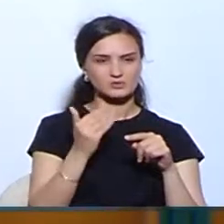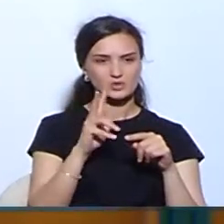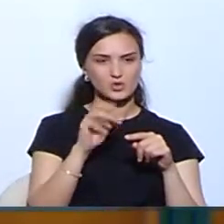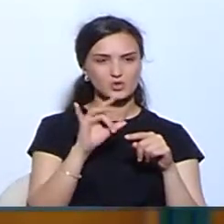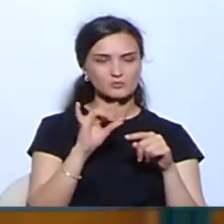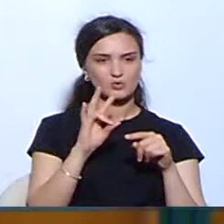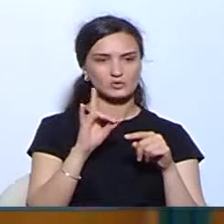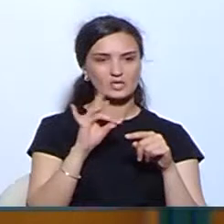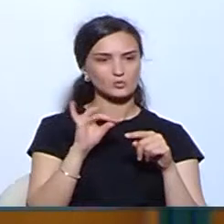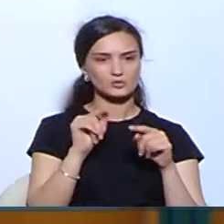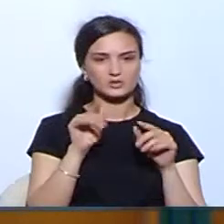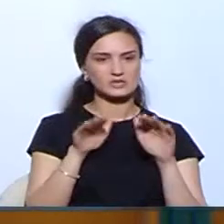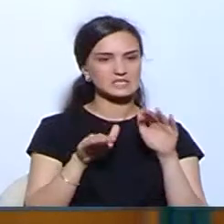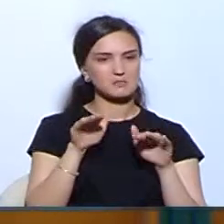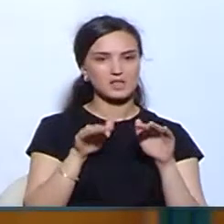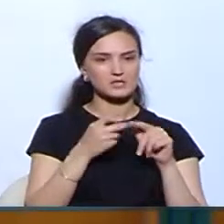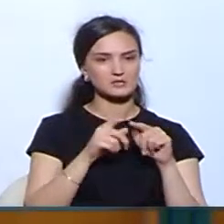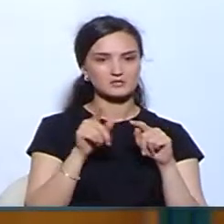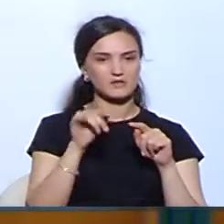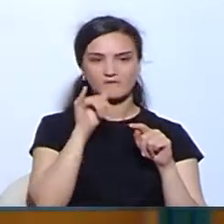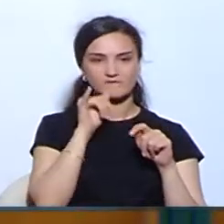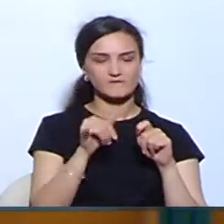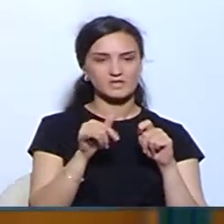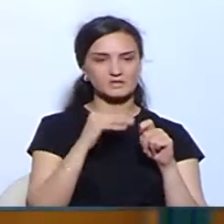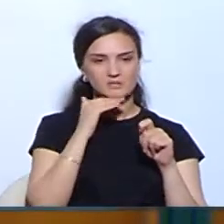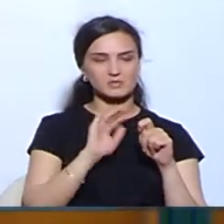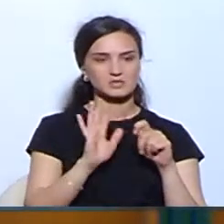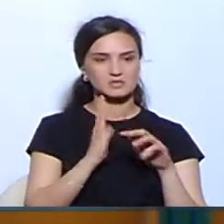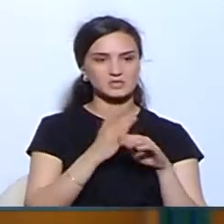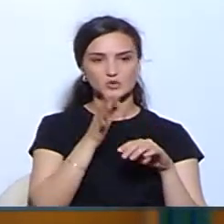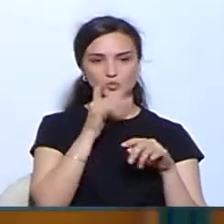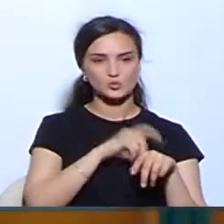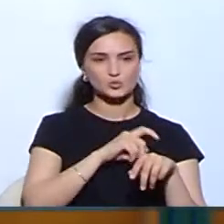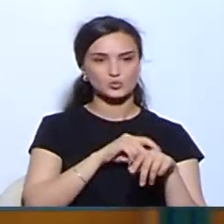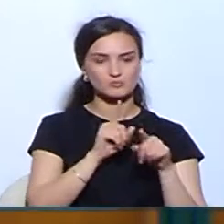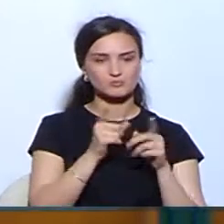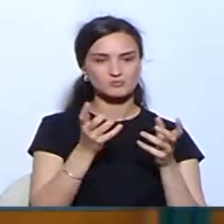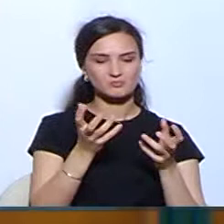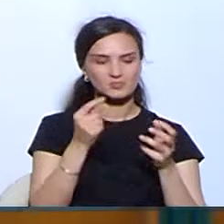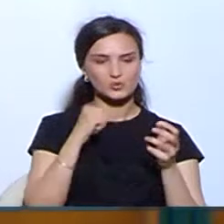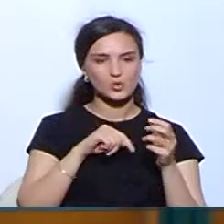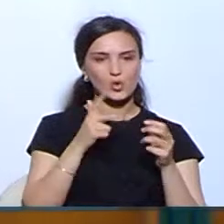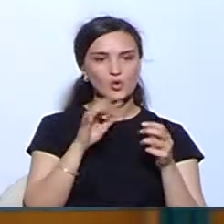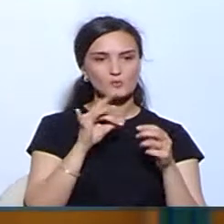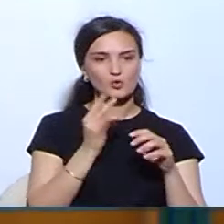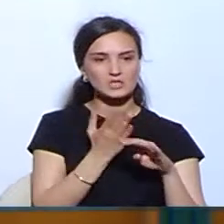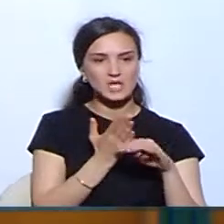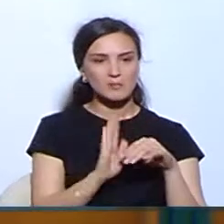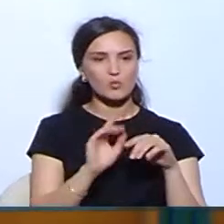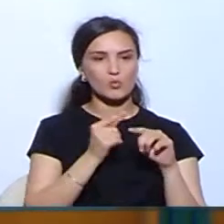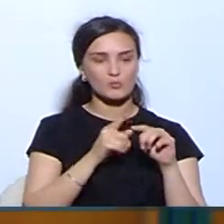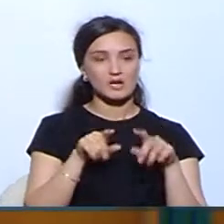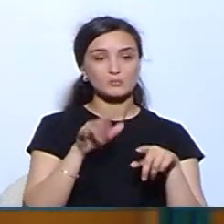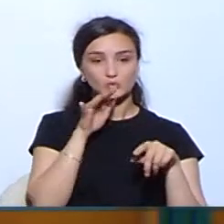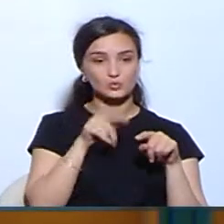ჰორმონალური დისბალანსი, როდესაც არ ხდება სათანადო რაოდენობით, სათანადო დროს განსაზღვრული ჰორმონების გამოყოფა, რის შედეგადაც უკვე